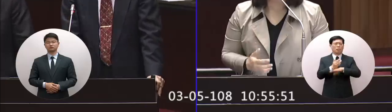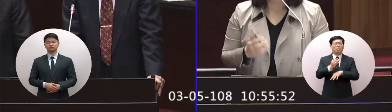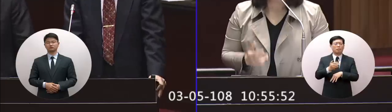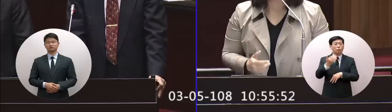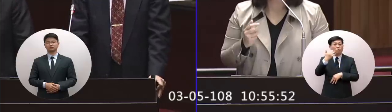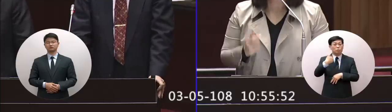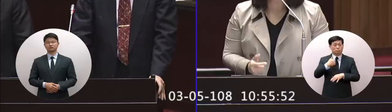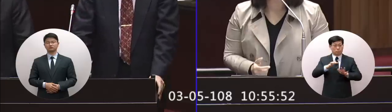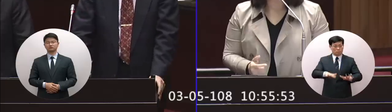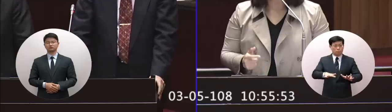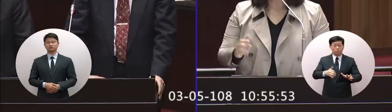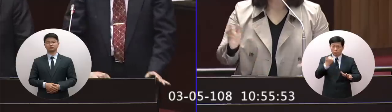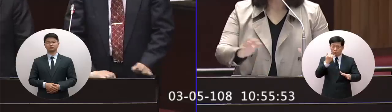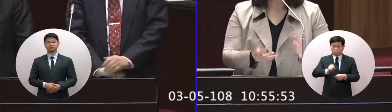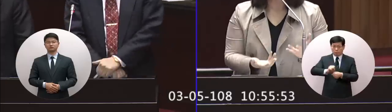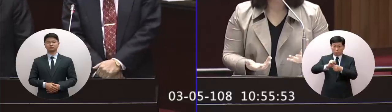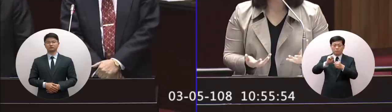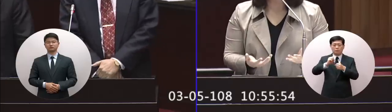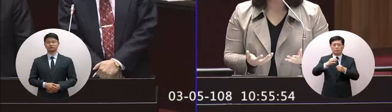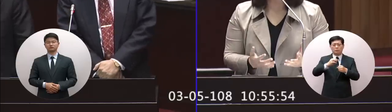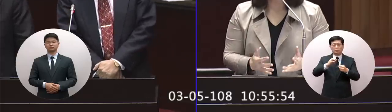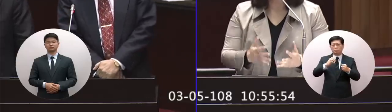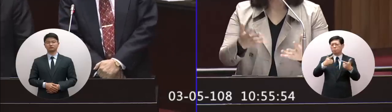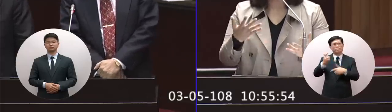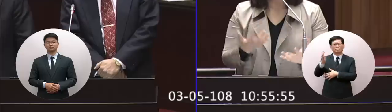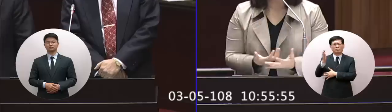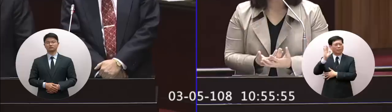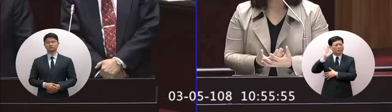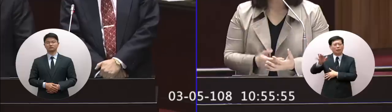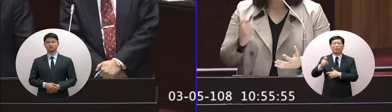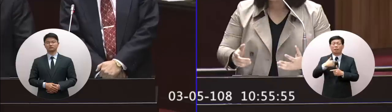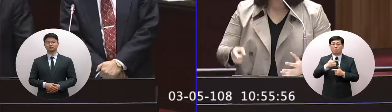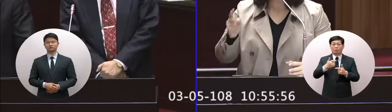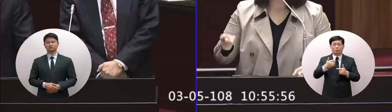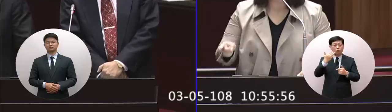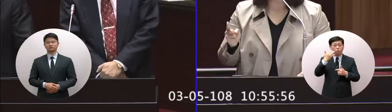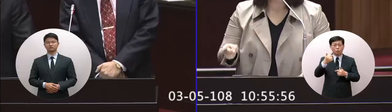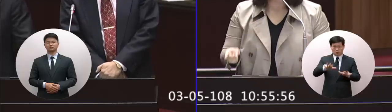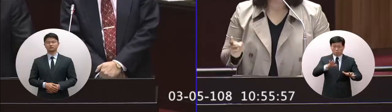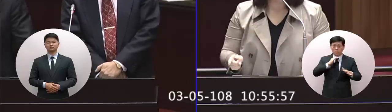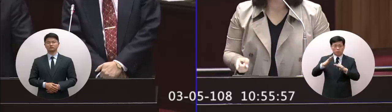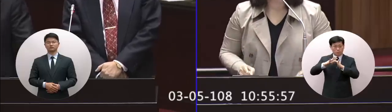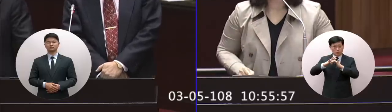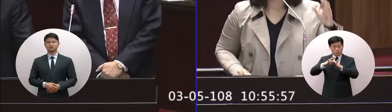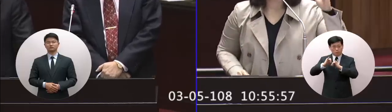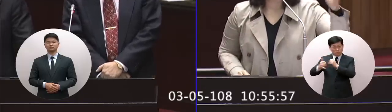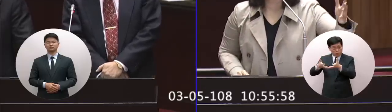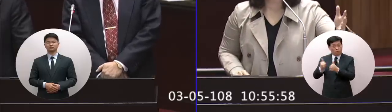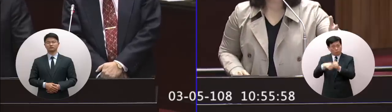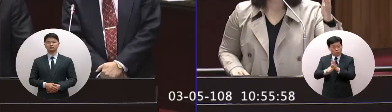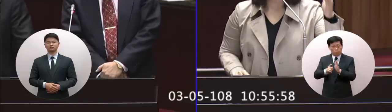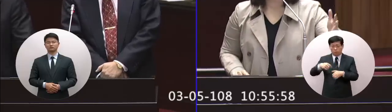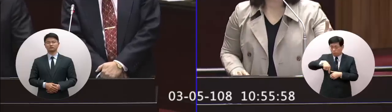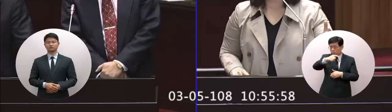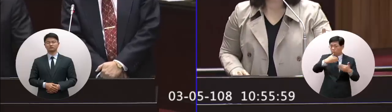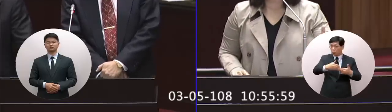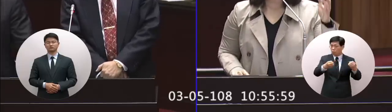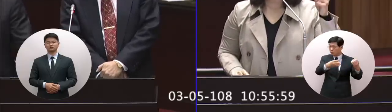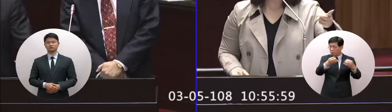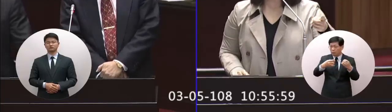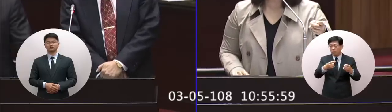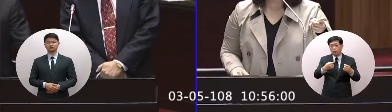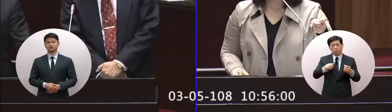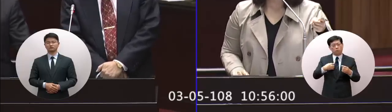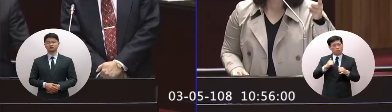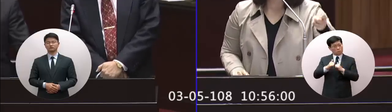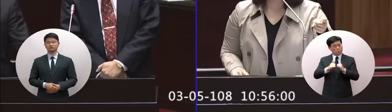如果我们可以增加，不要非官方的嘛，因为你官方的话，就算他今天是民间的代表，他去了大陆去谈的什么东西，